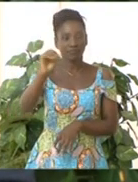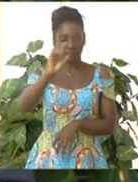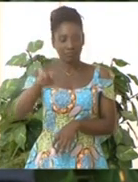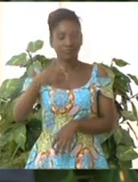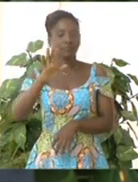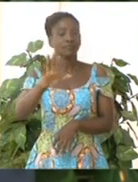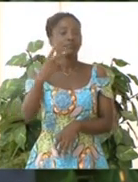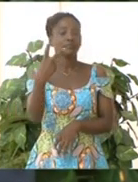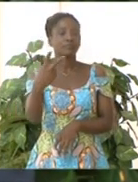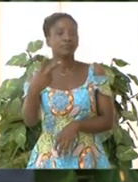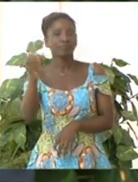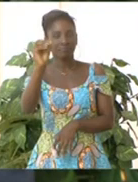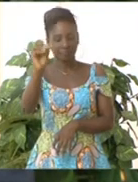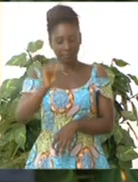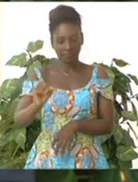52%